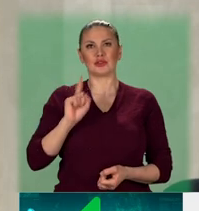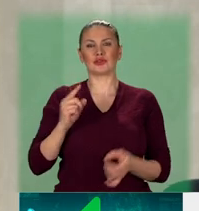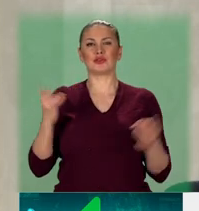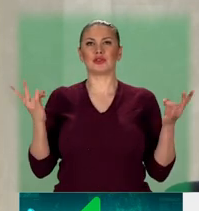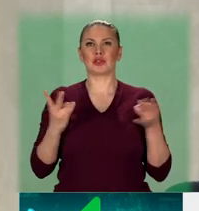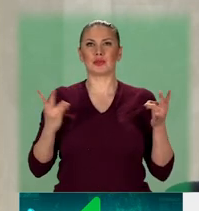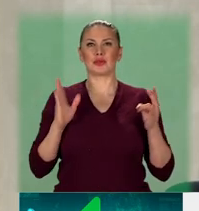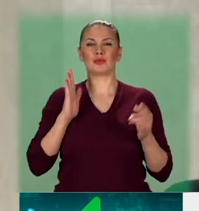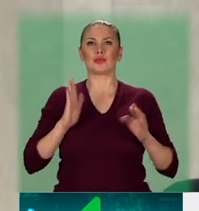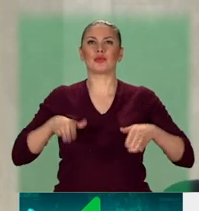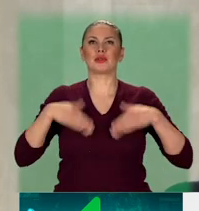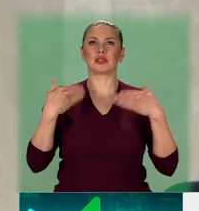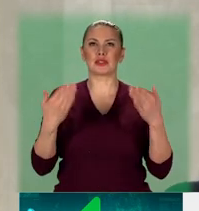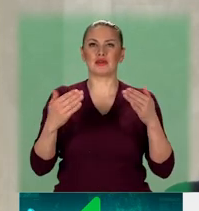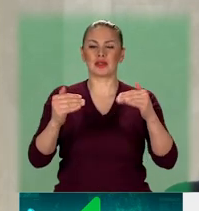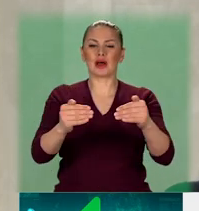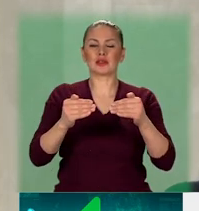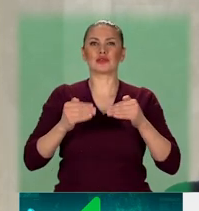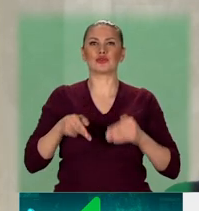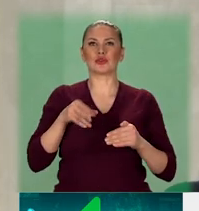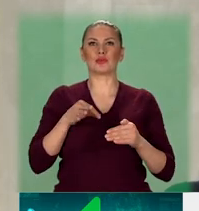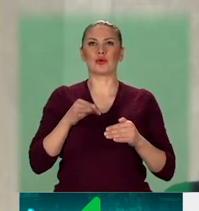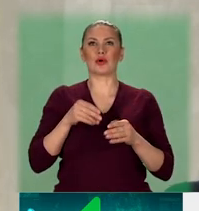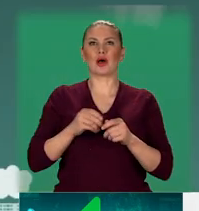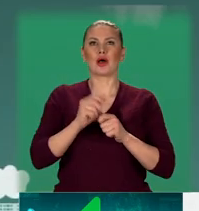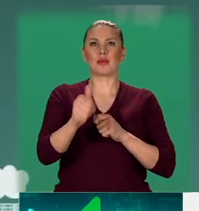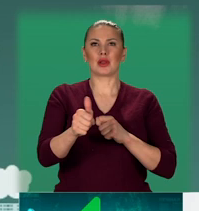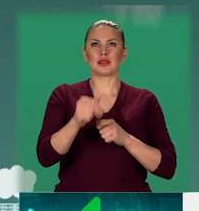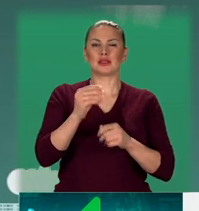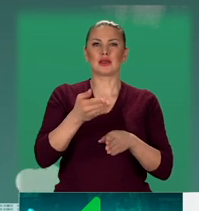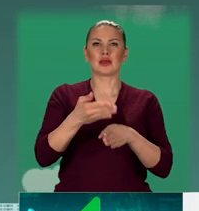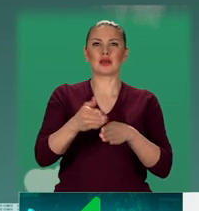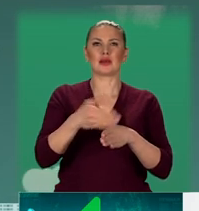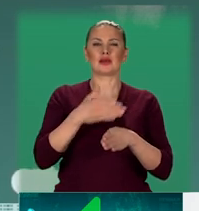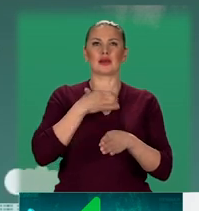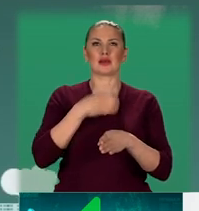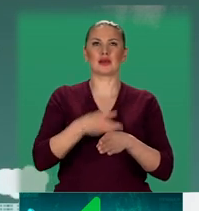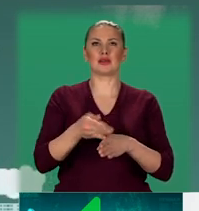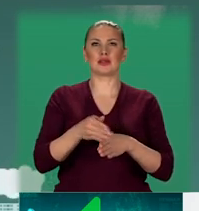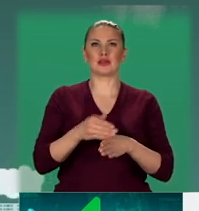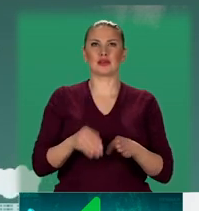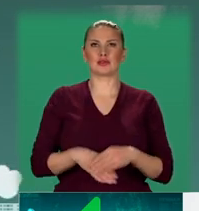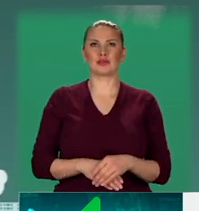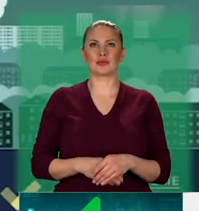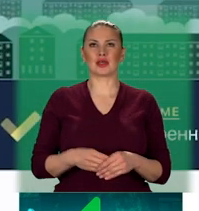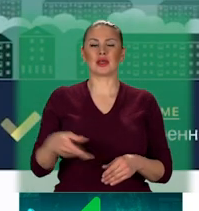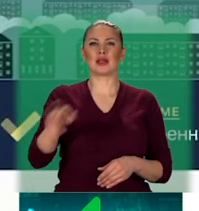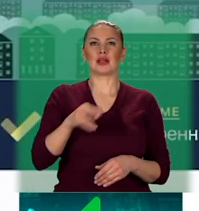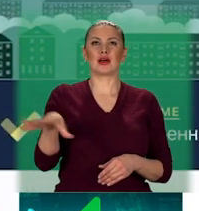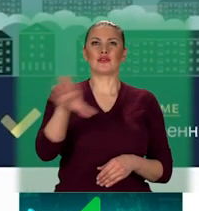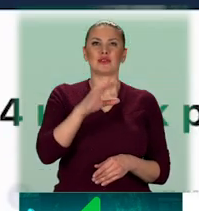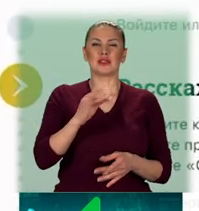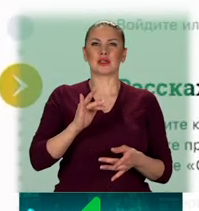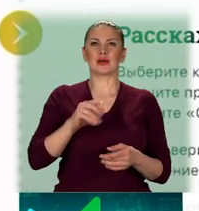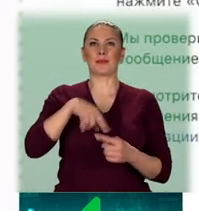будут предоставляться отсрочки по оплате, предоставляться каникулы. Для всех предпринимателей в области действует специальная